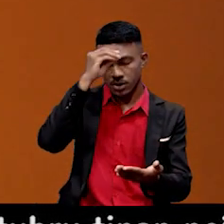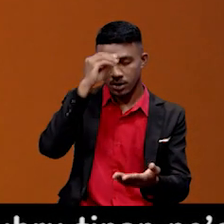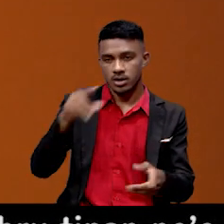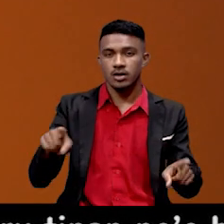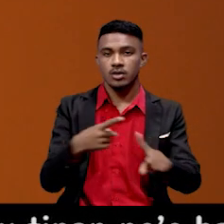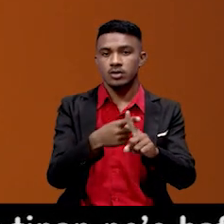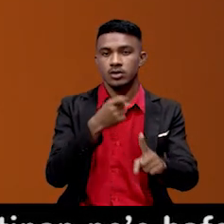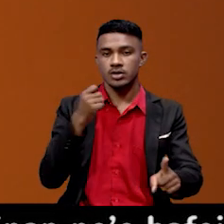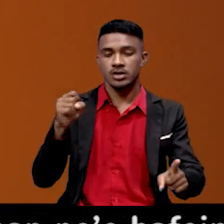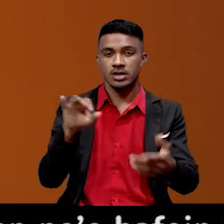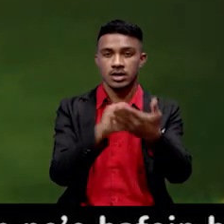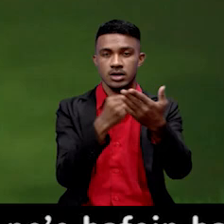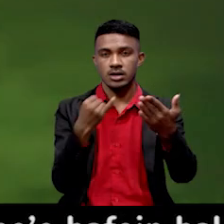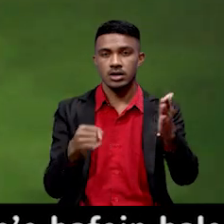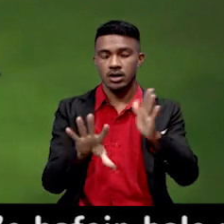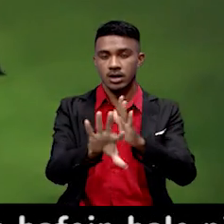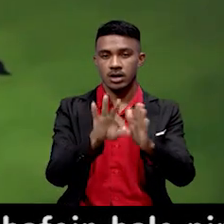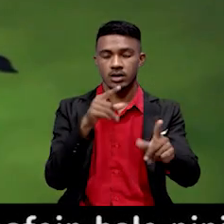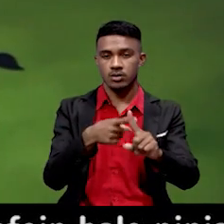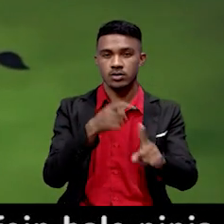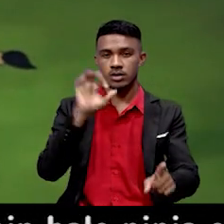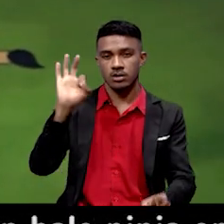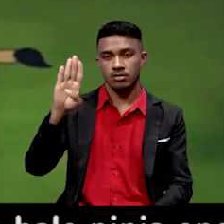Sira ne benia hetan husi internet.